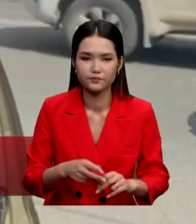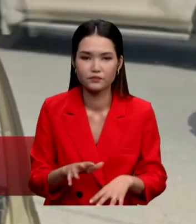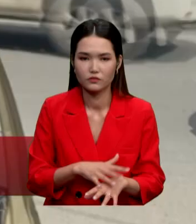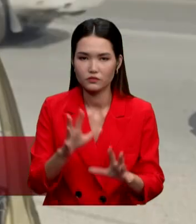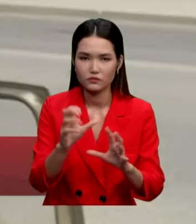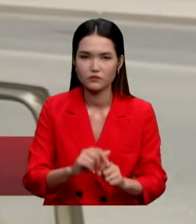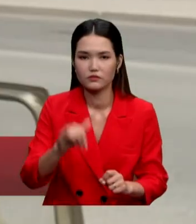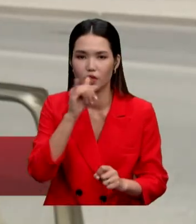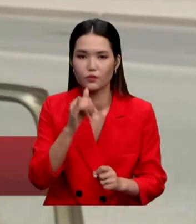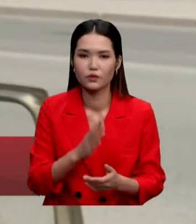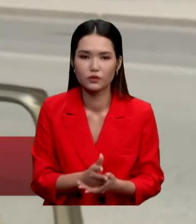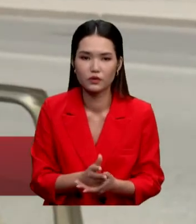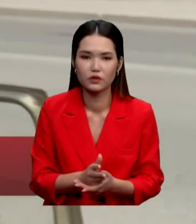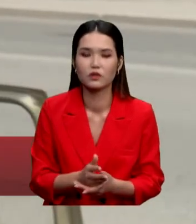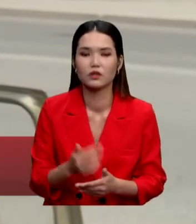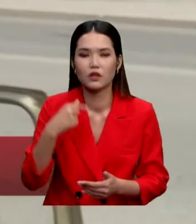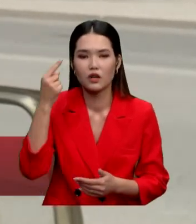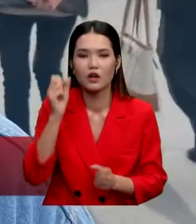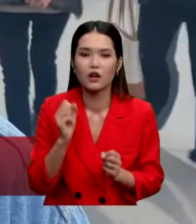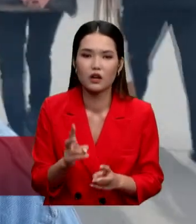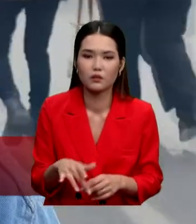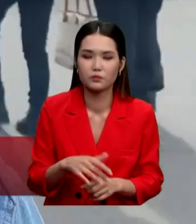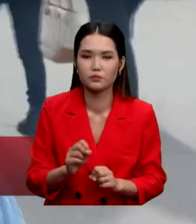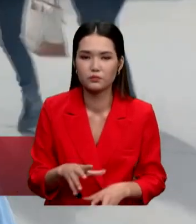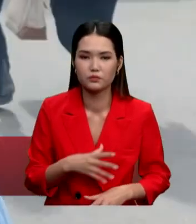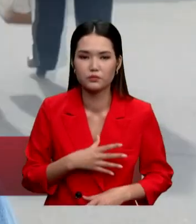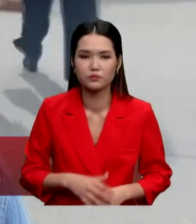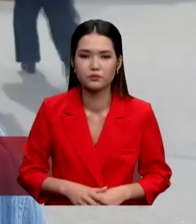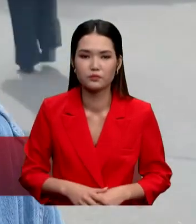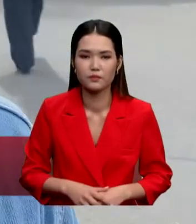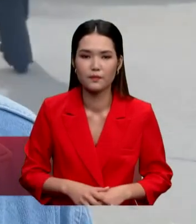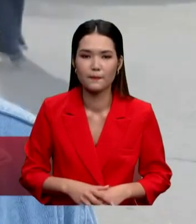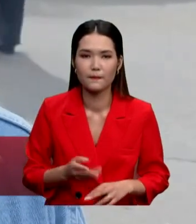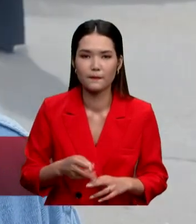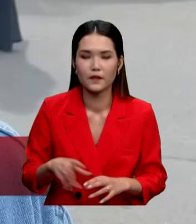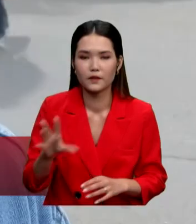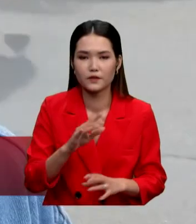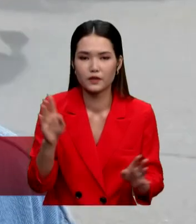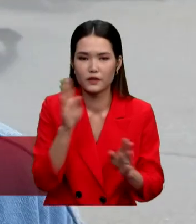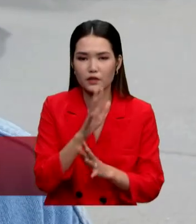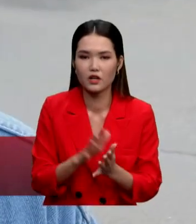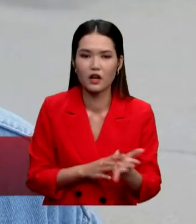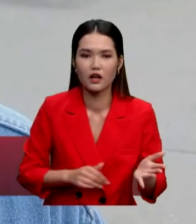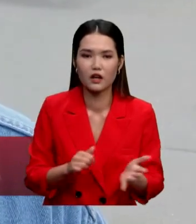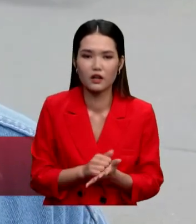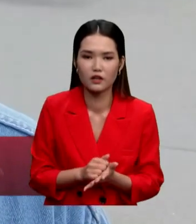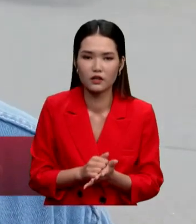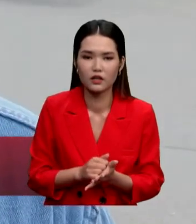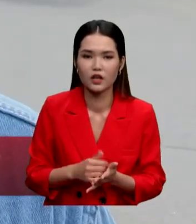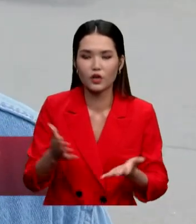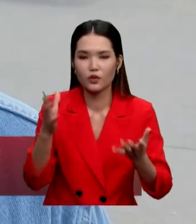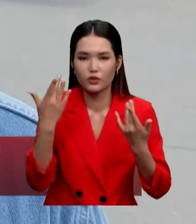біздің Атыраудан шығып жатыр. Бүкіл ауаны улап жатыр, қаланы улап жатыр. Түтін сол түтіні вообще жаман болды. Бүкіл үстімізде,